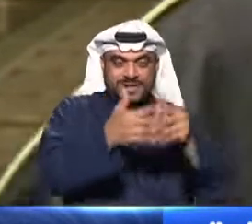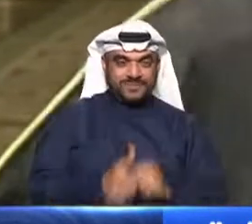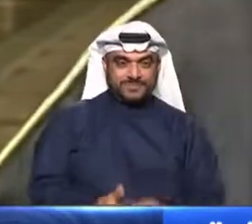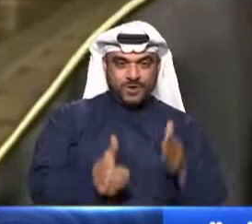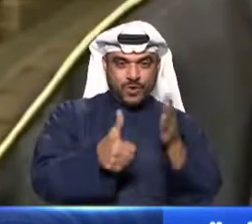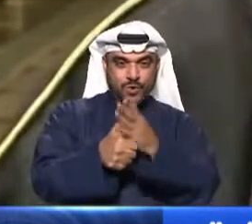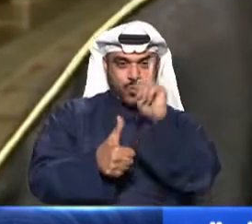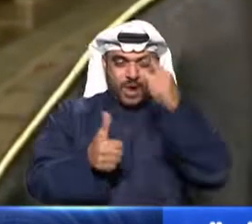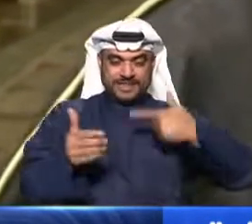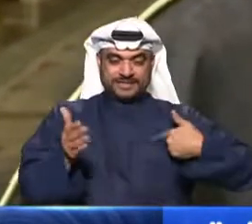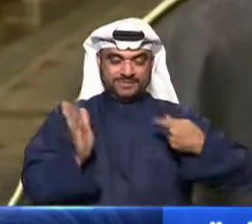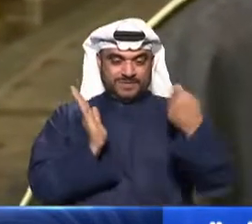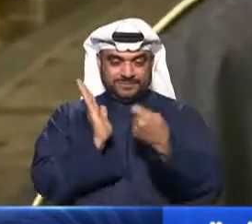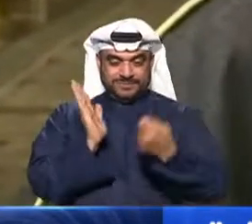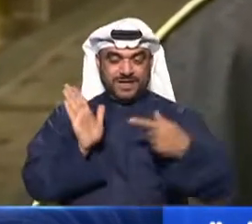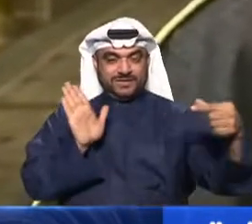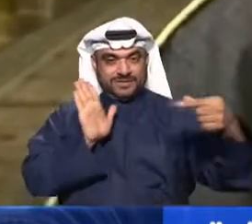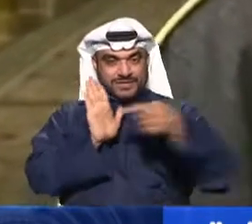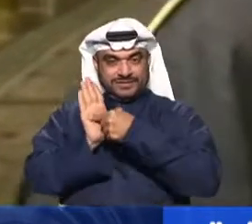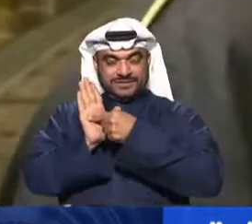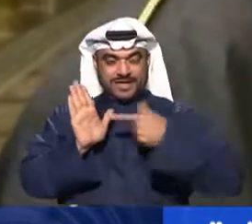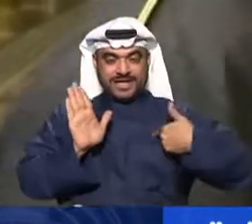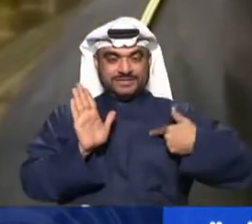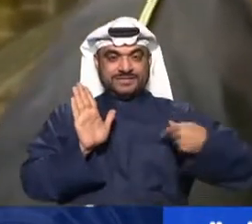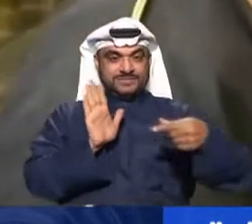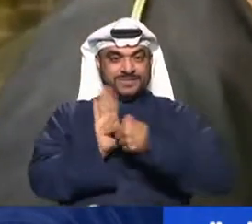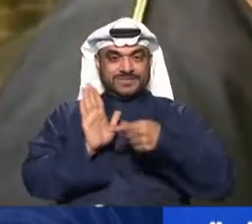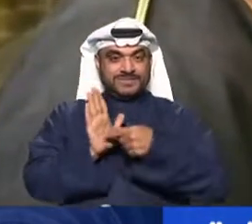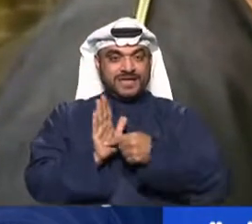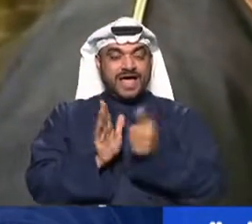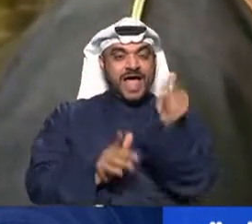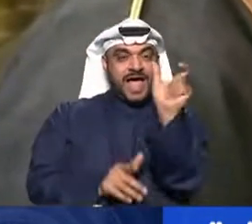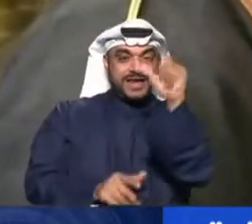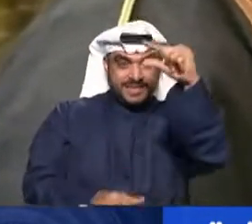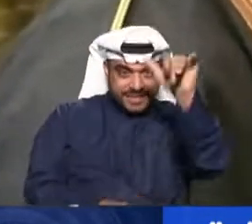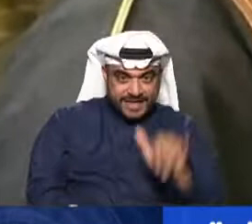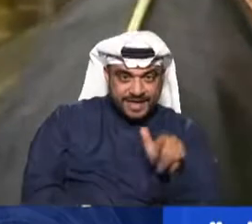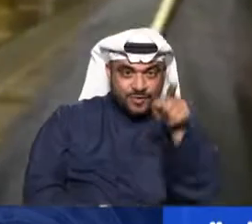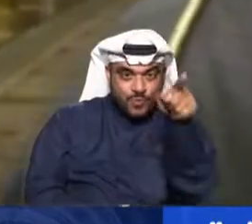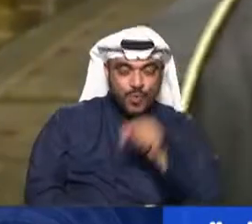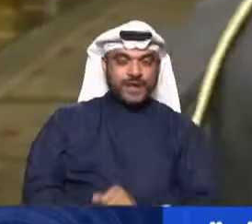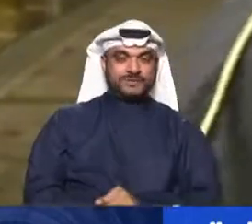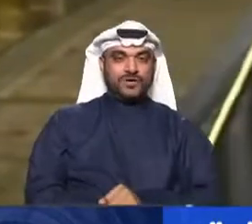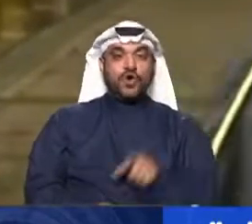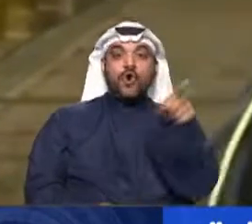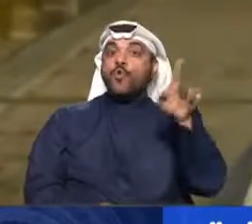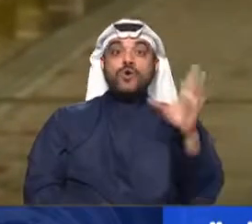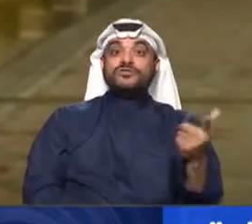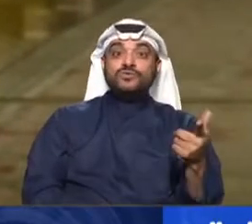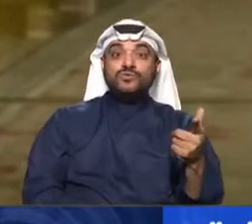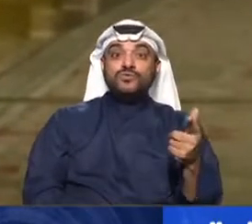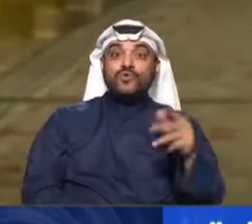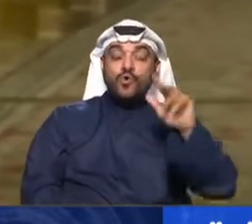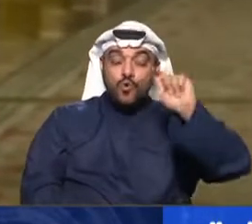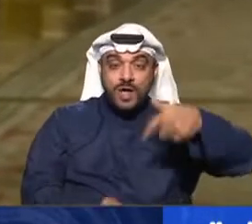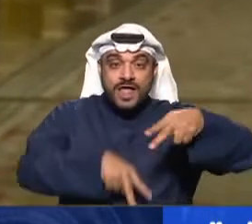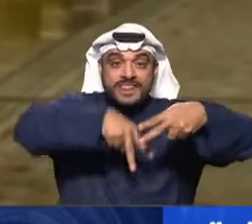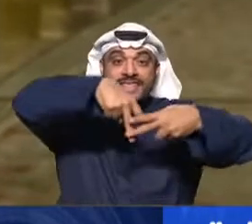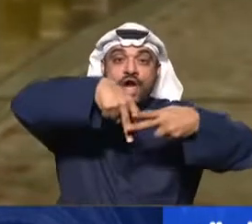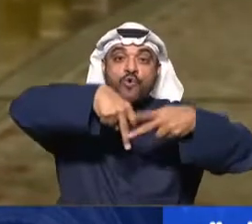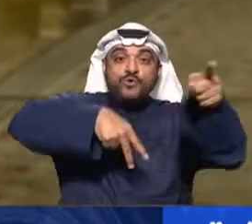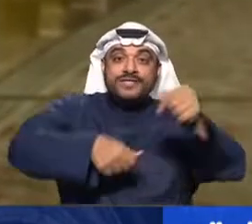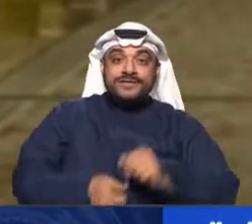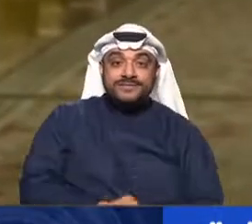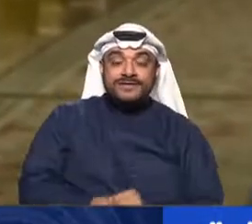أندي ليفن من ميشيغان، يمثل ولاية ميشيغان، وهو يهودي على فكرة.